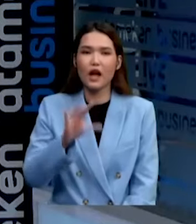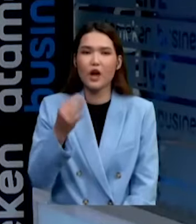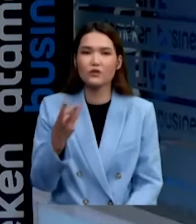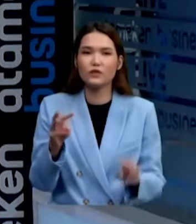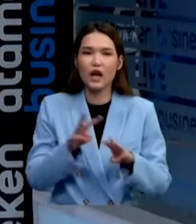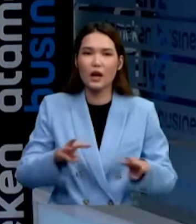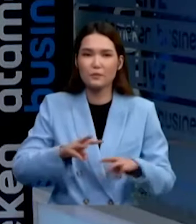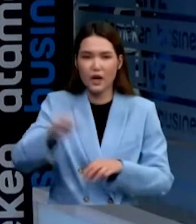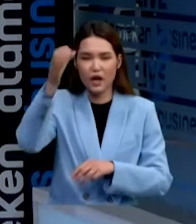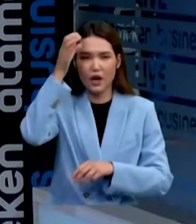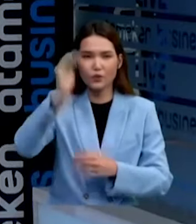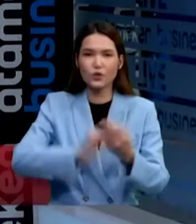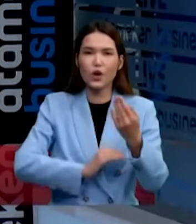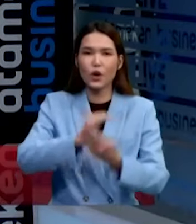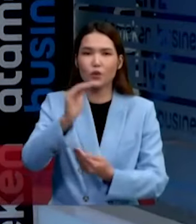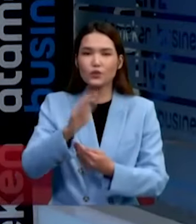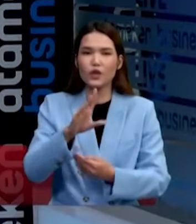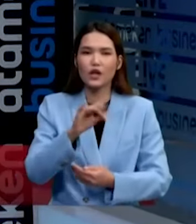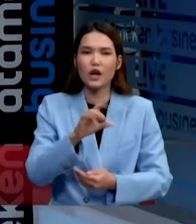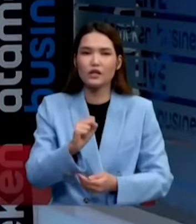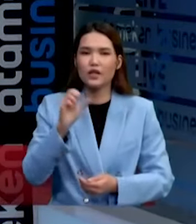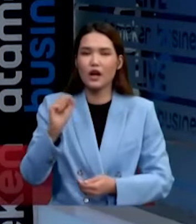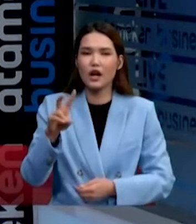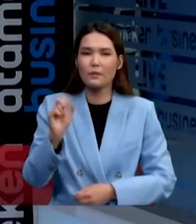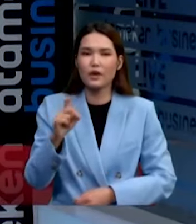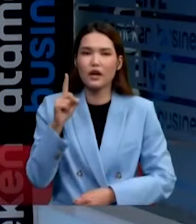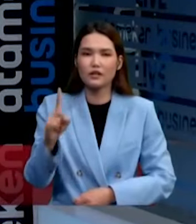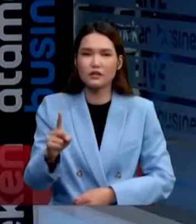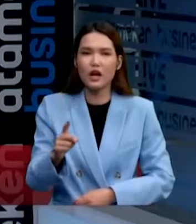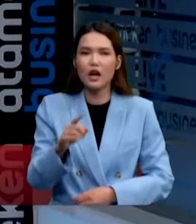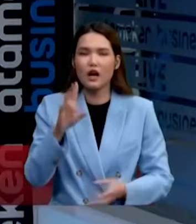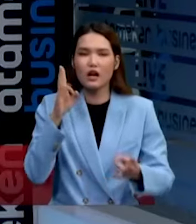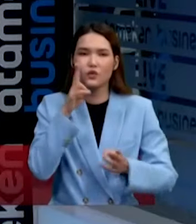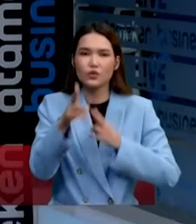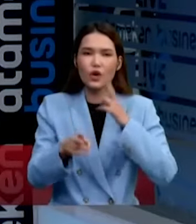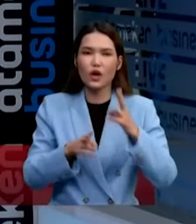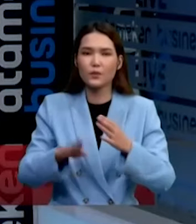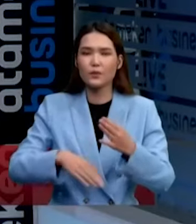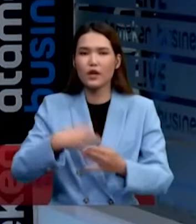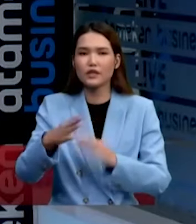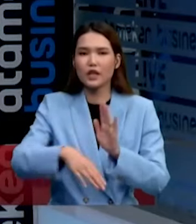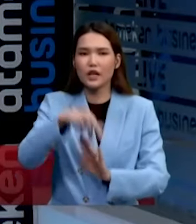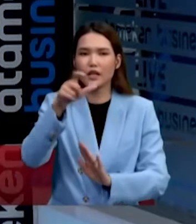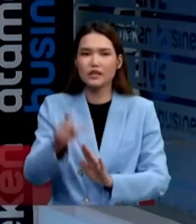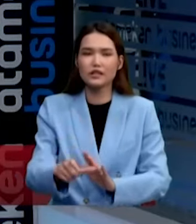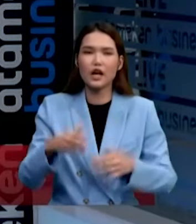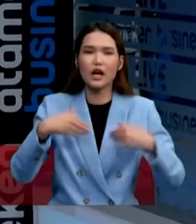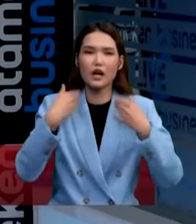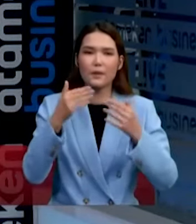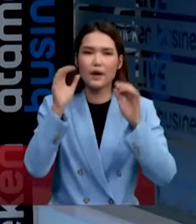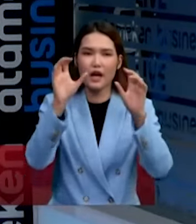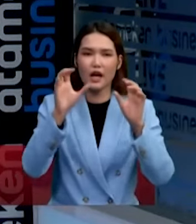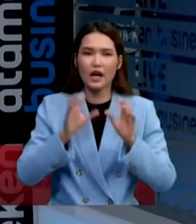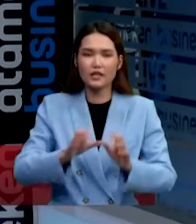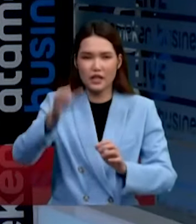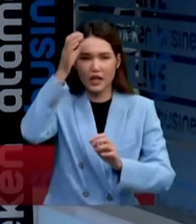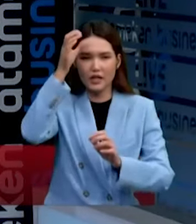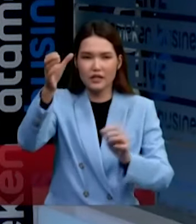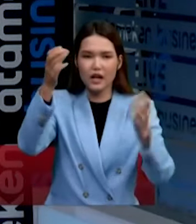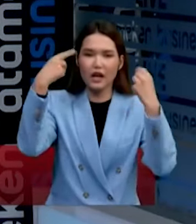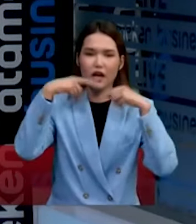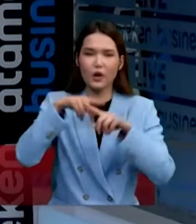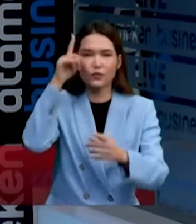Вице-министр науки и высшего образования Дархан Ахмедзаки подвергся шквалу критики со стороны депутатов. Чиновник представил законопроект о науке и